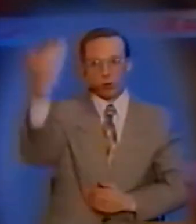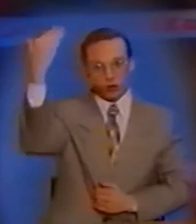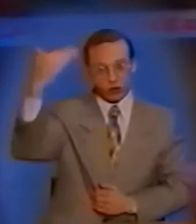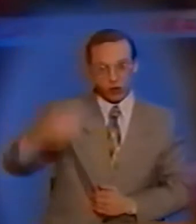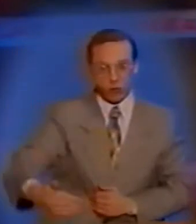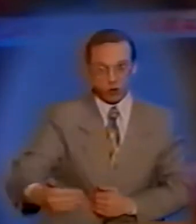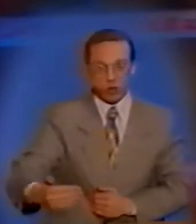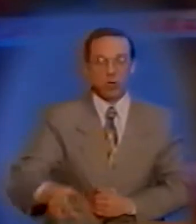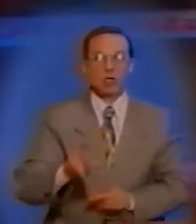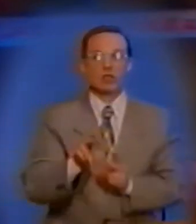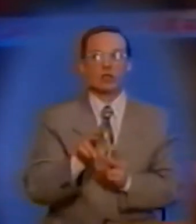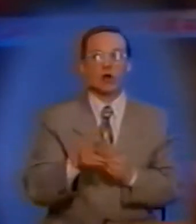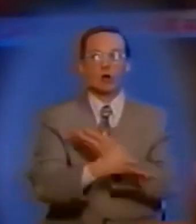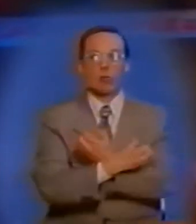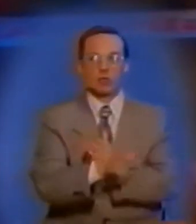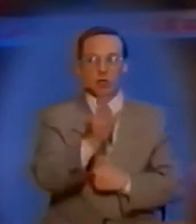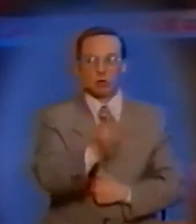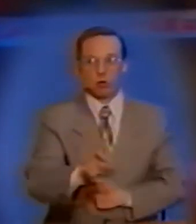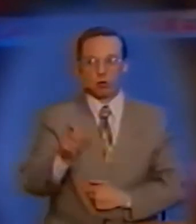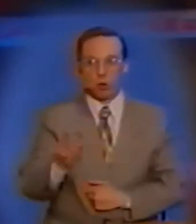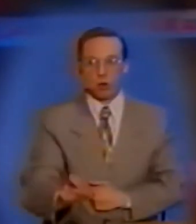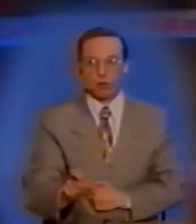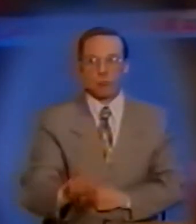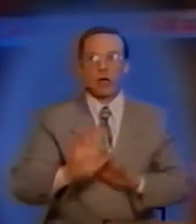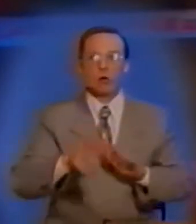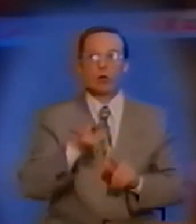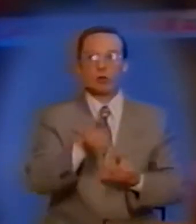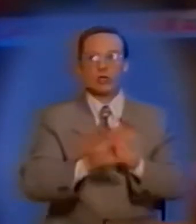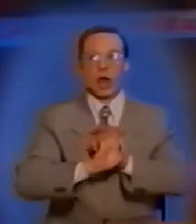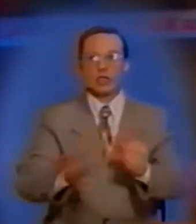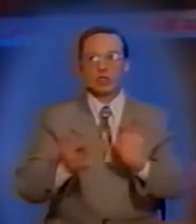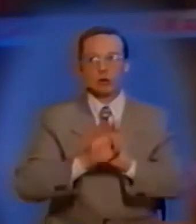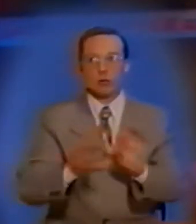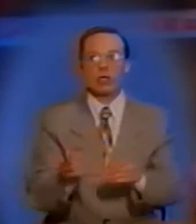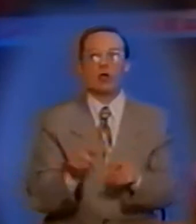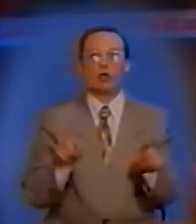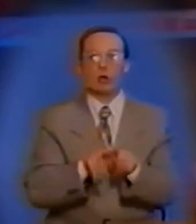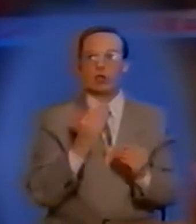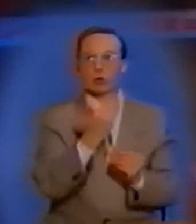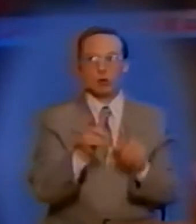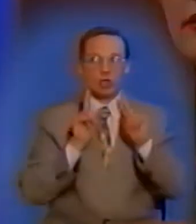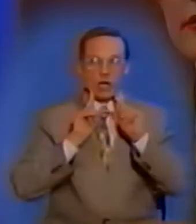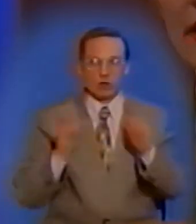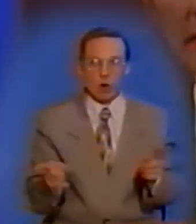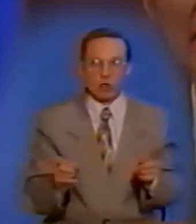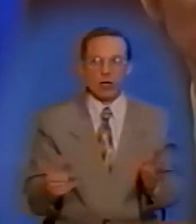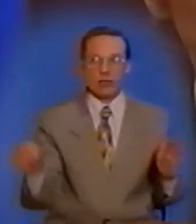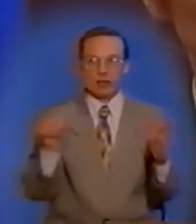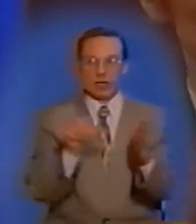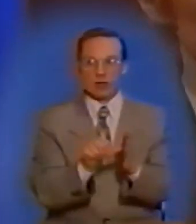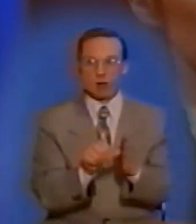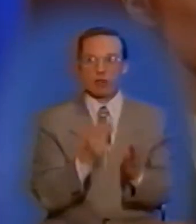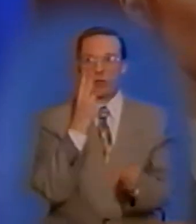iš homoseksualių žmonių. Kuo jūs aiškintumėte tokį jų nenorą